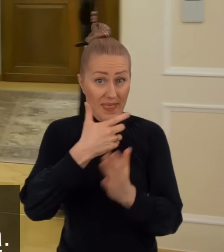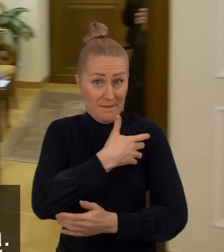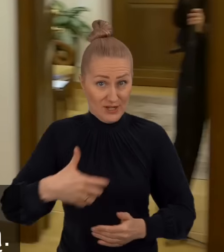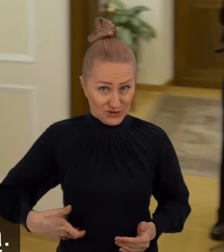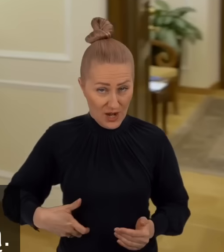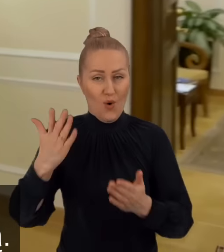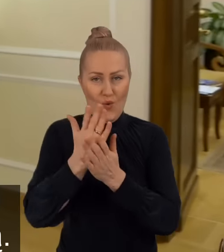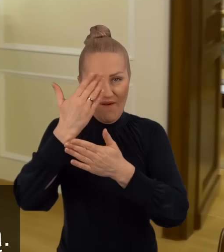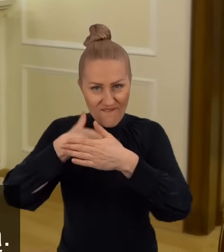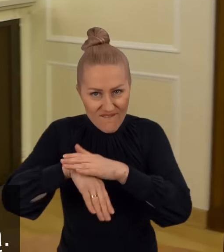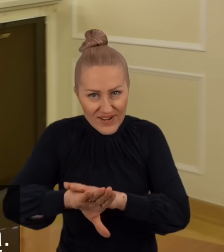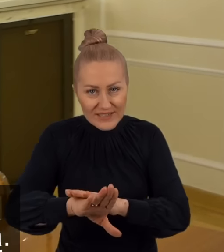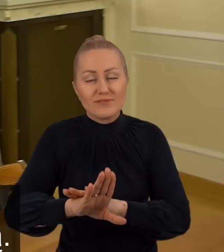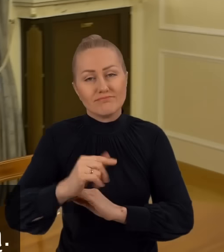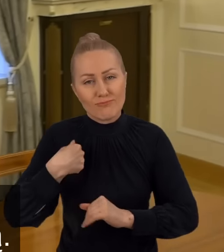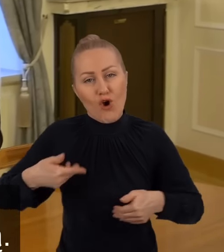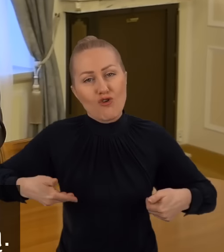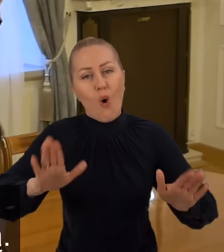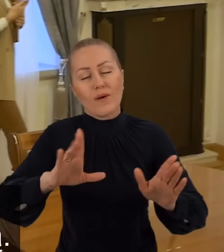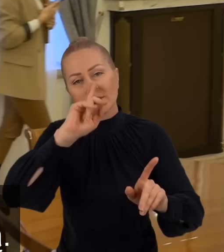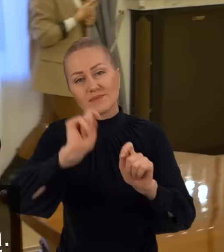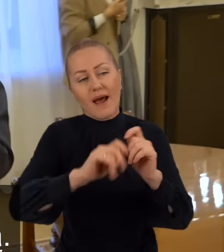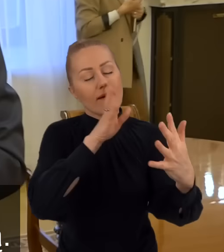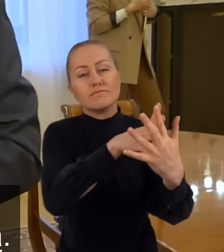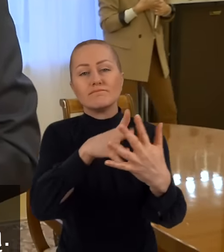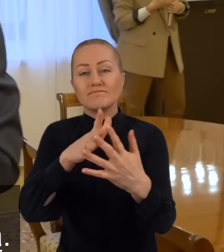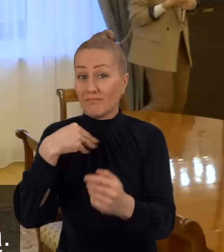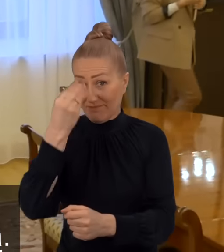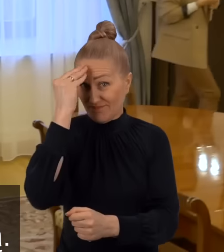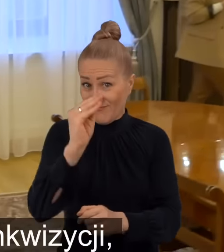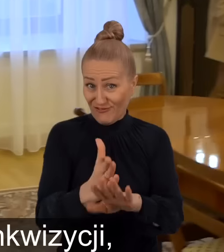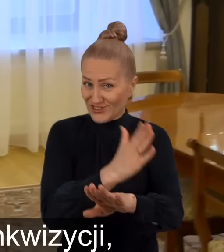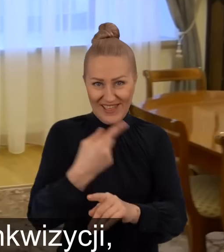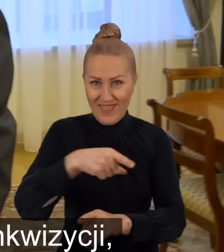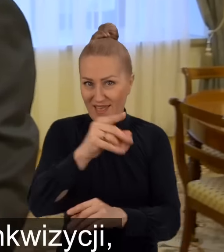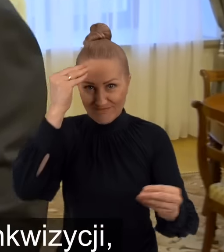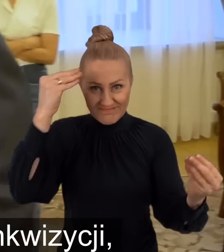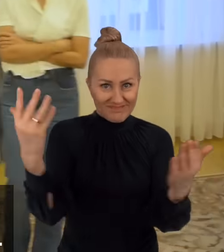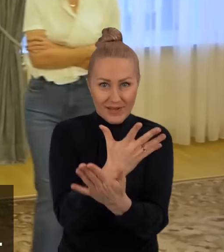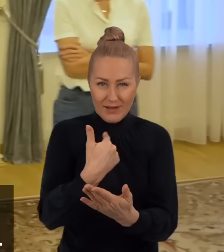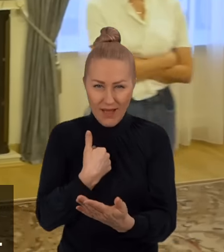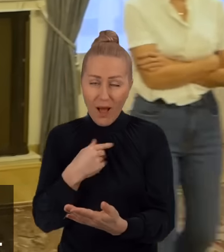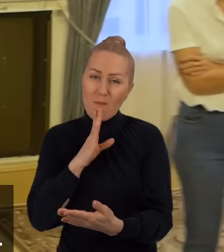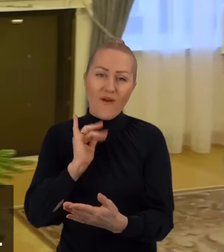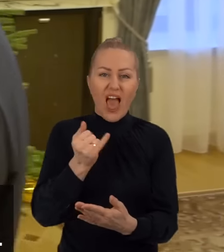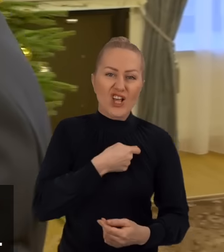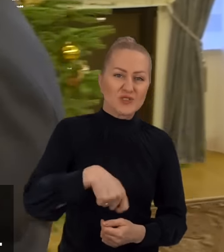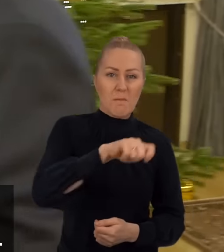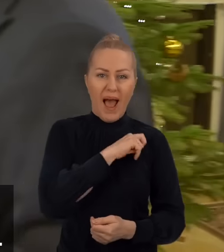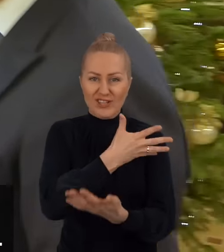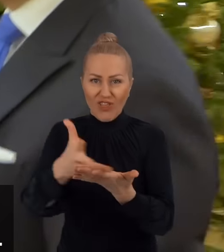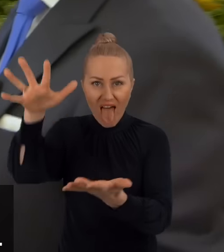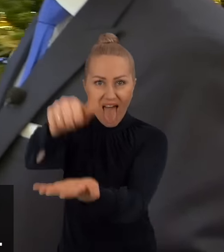korytarzem z inspekcją robotniczą, niezapowiedzianą. Nikt się nie spodziewa hiszpańskiej inkwizycji.